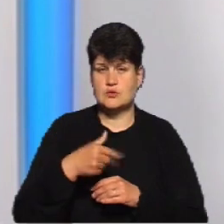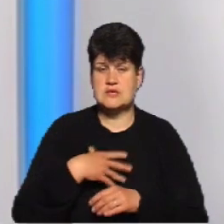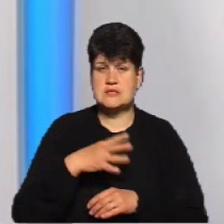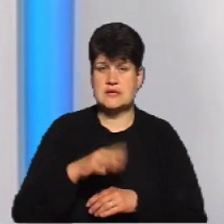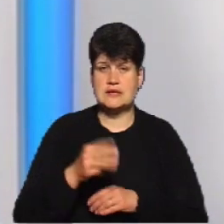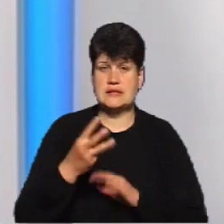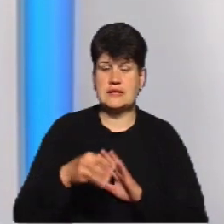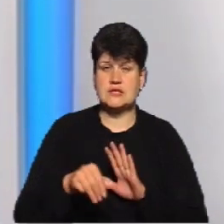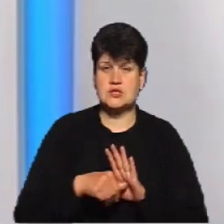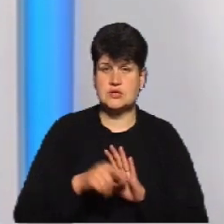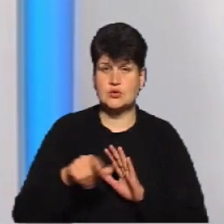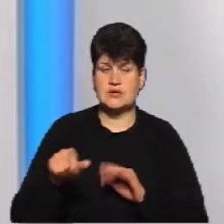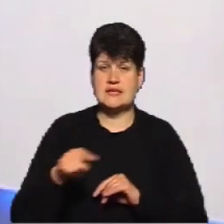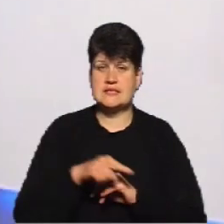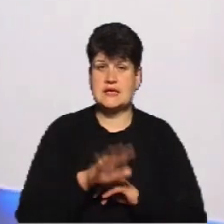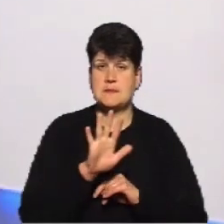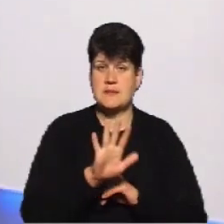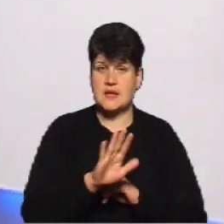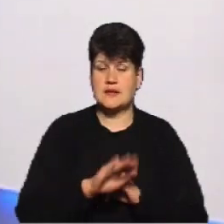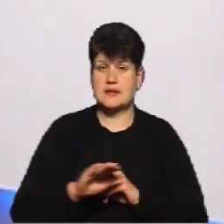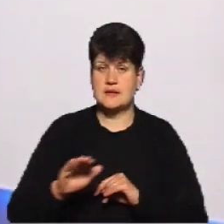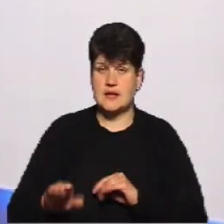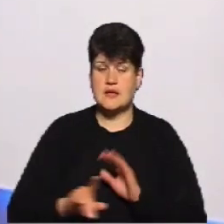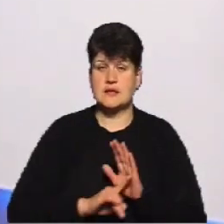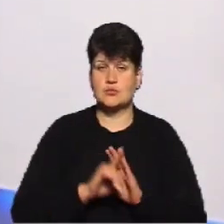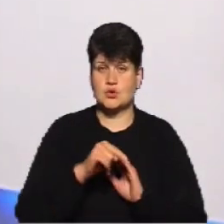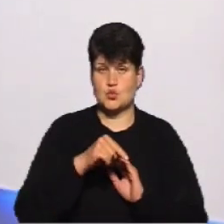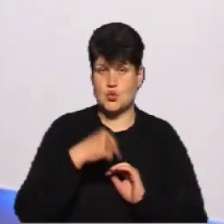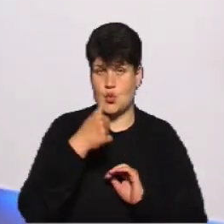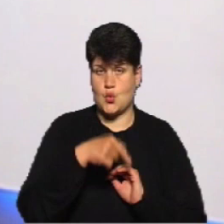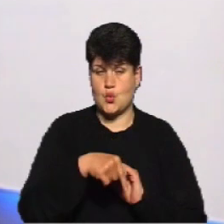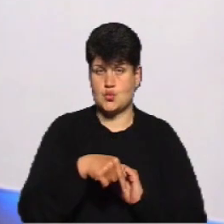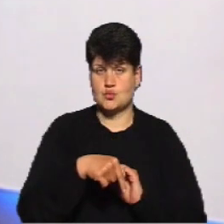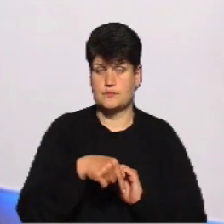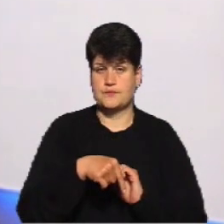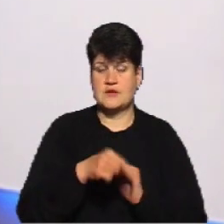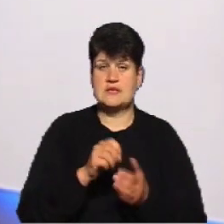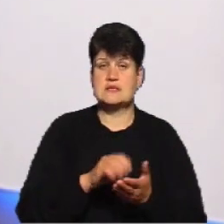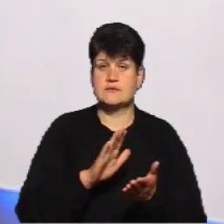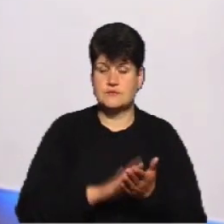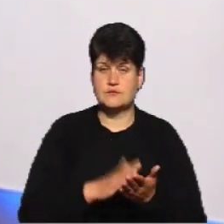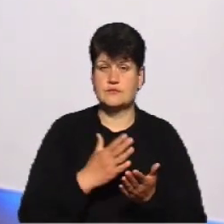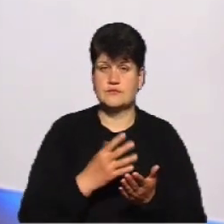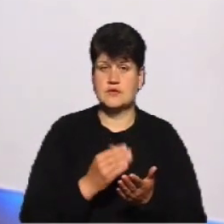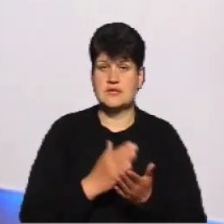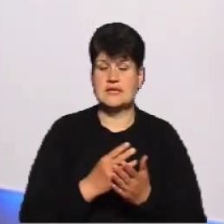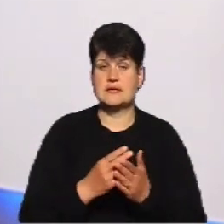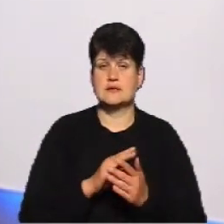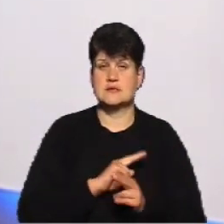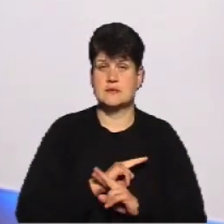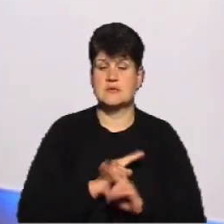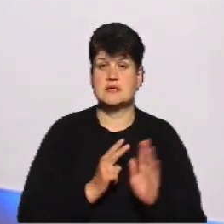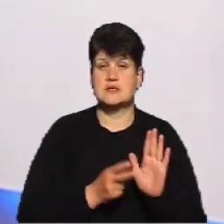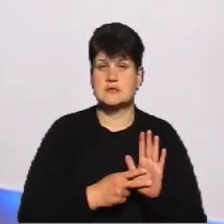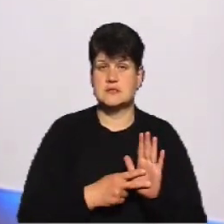осіб, з них 5 дітей. А вже з початку цього року в нас зафіксовано загибель 7 осіб, це дорослі